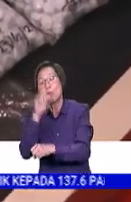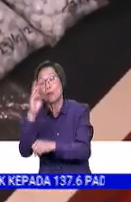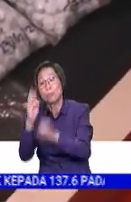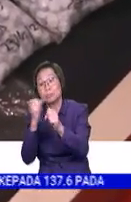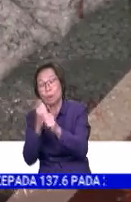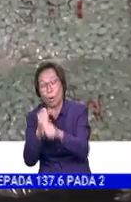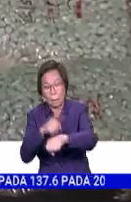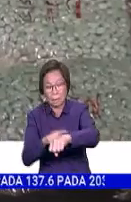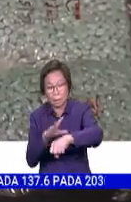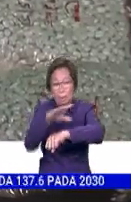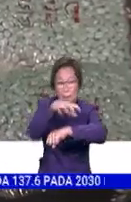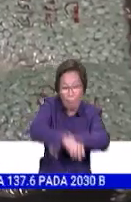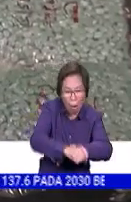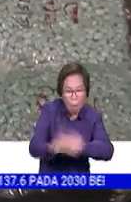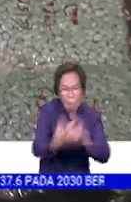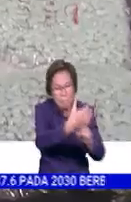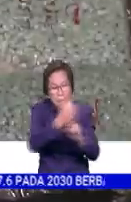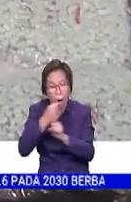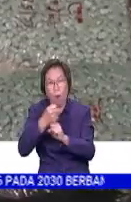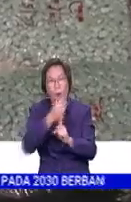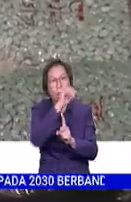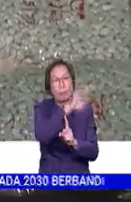Ketika serbuan, pihaknya merampas